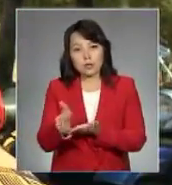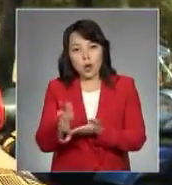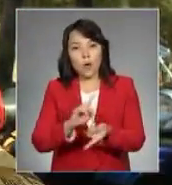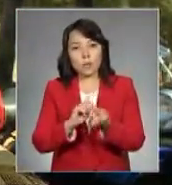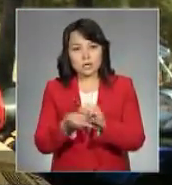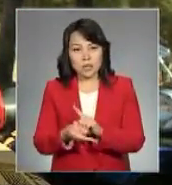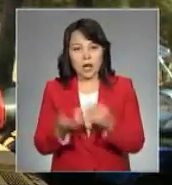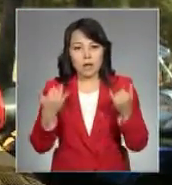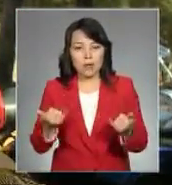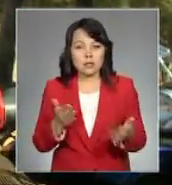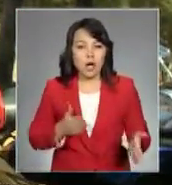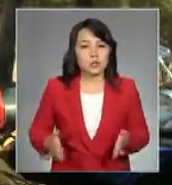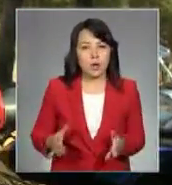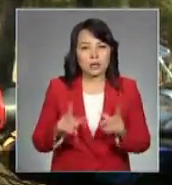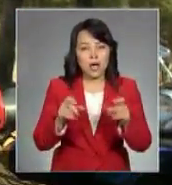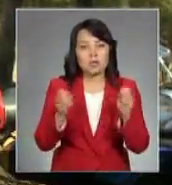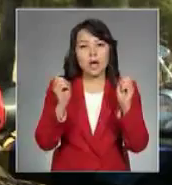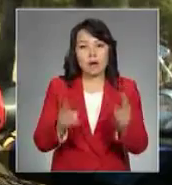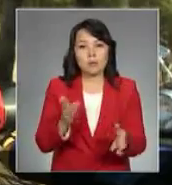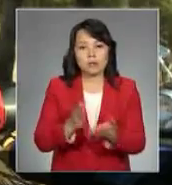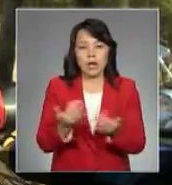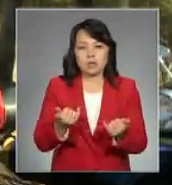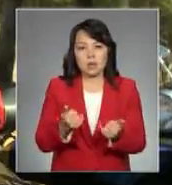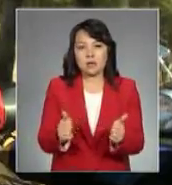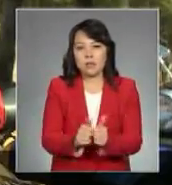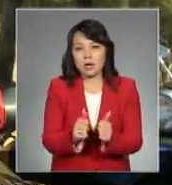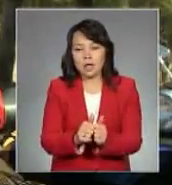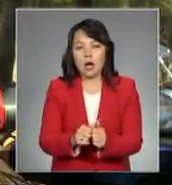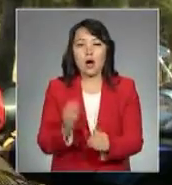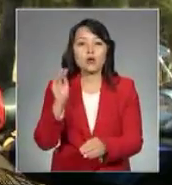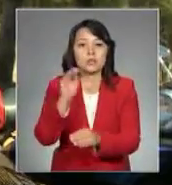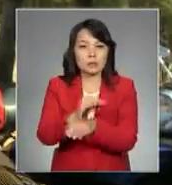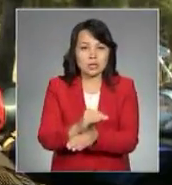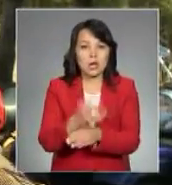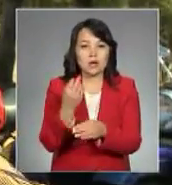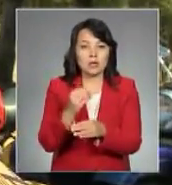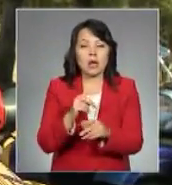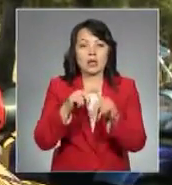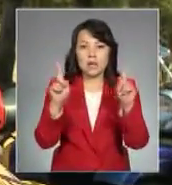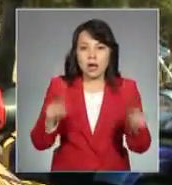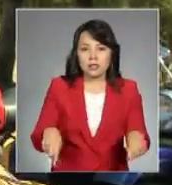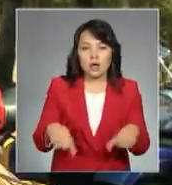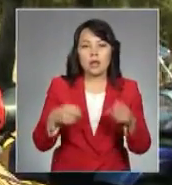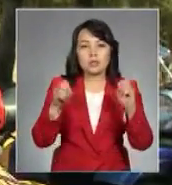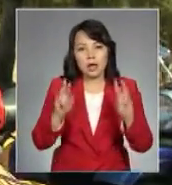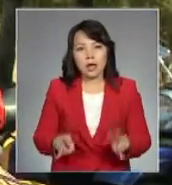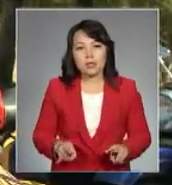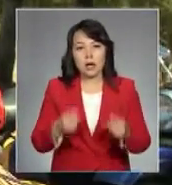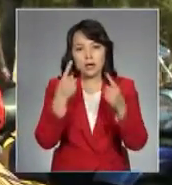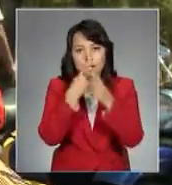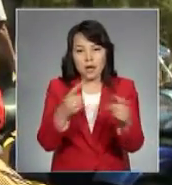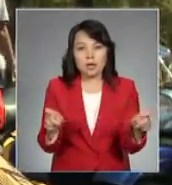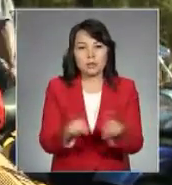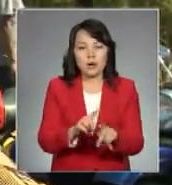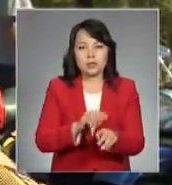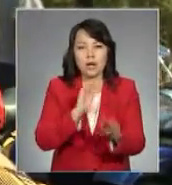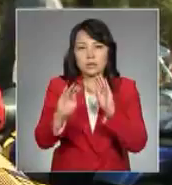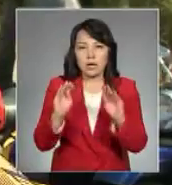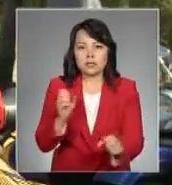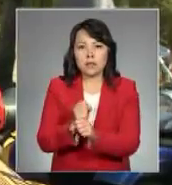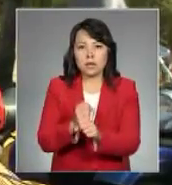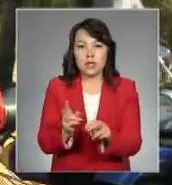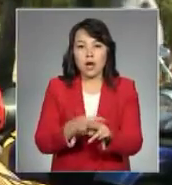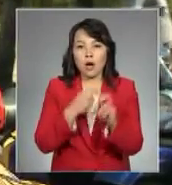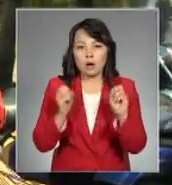жаңағы жолдарымыздың аса қауіпті аймақтарына қосымша жасақтар қойылды. Сондықтан болашақта қауіпсіз жол